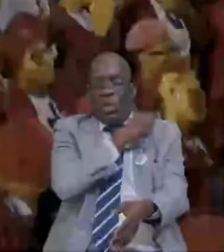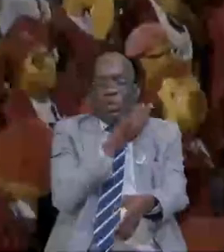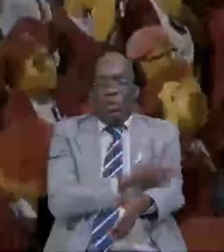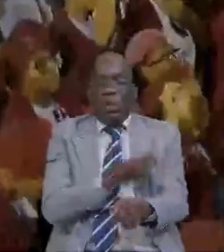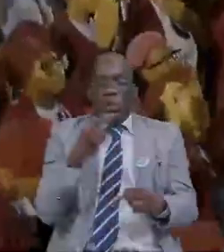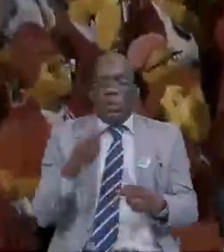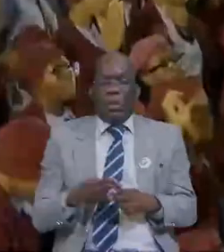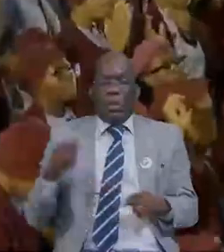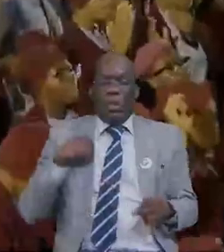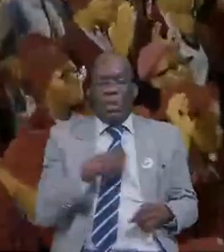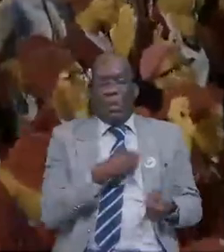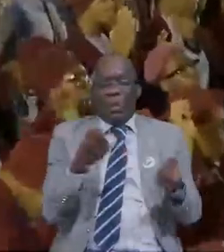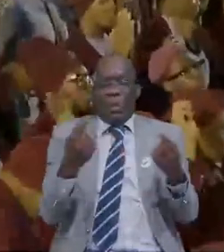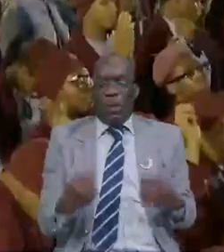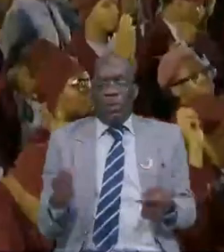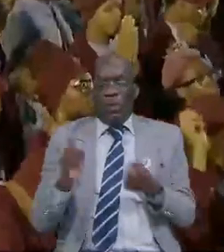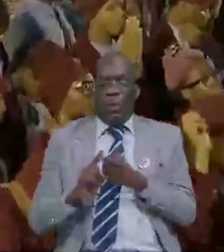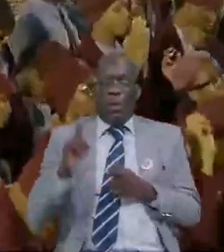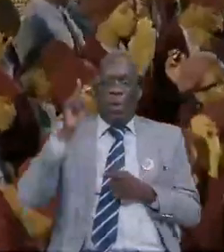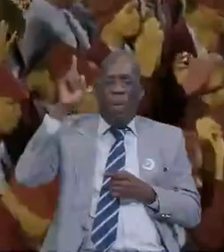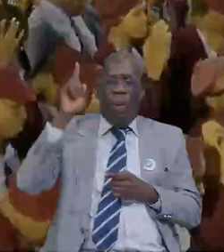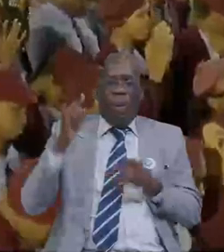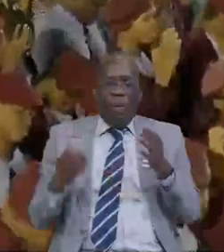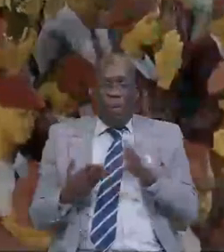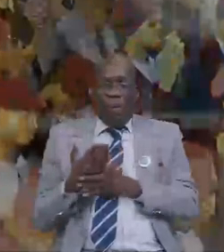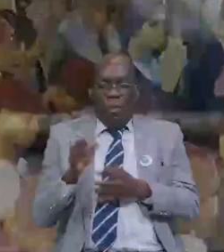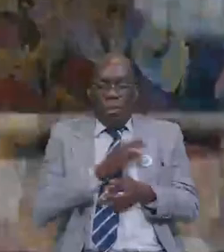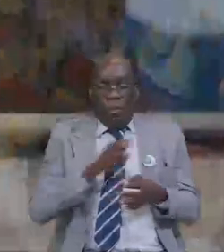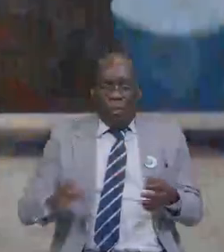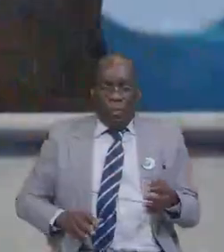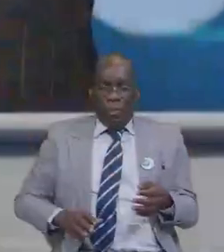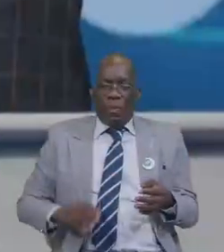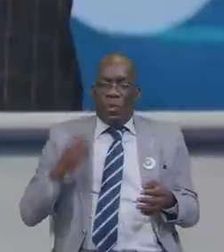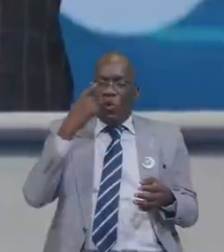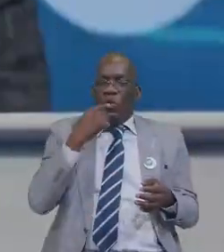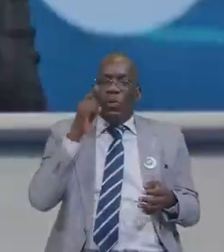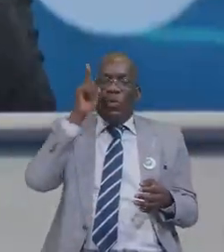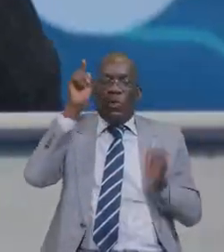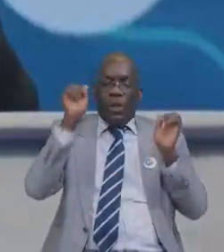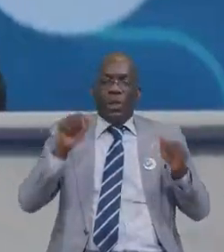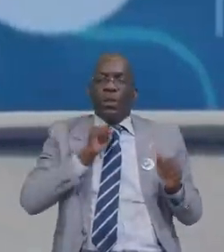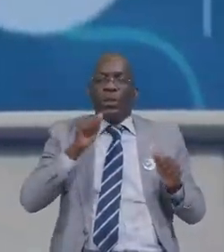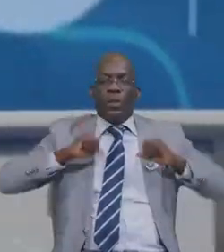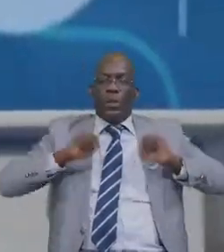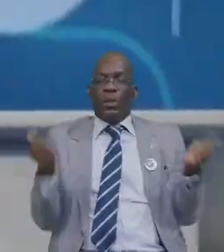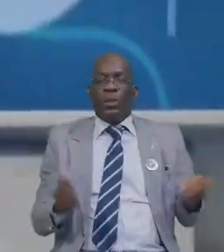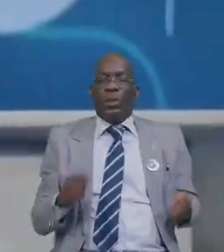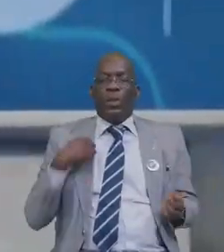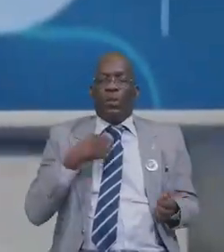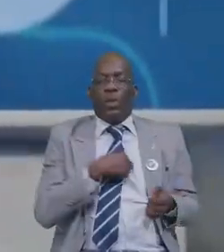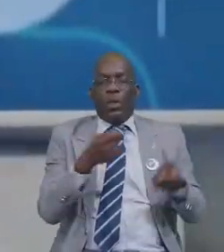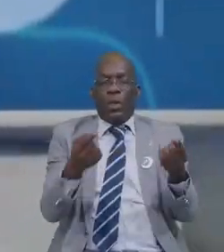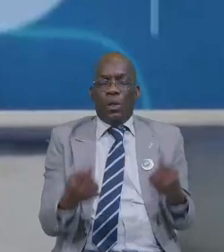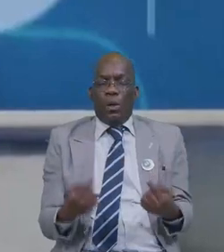puissant de Jésus, nous venons à toi, à travers Christ, à qui tu ne refuses rien. Et